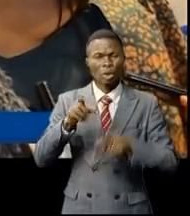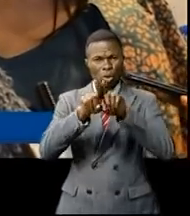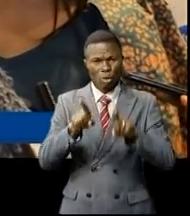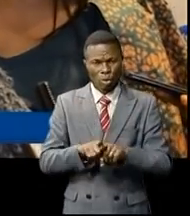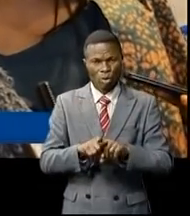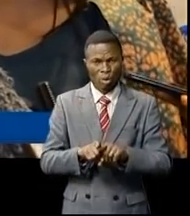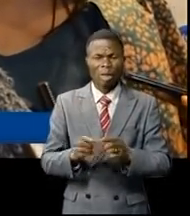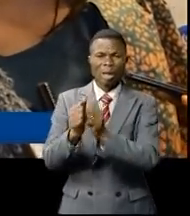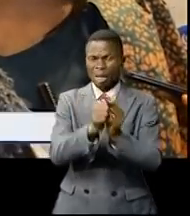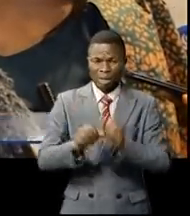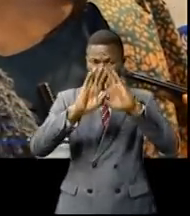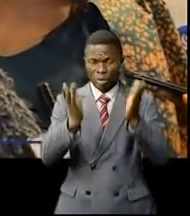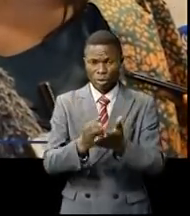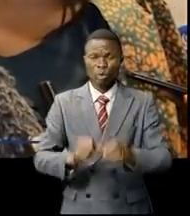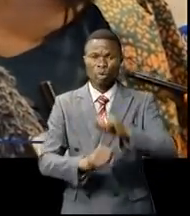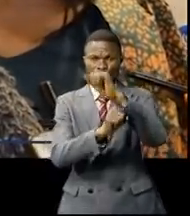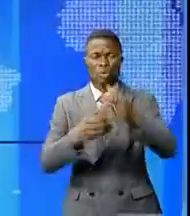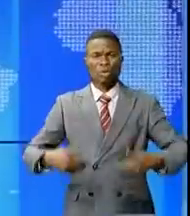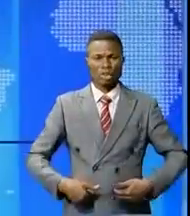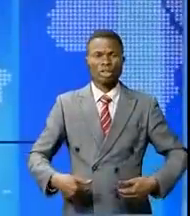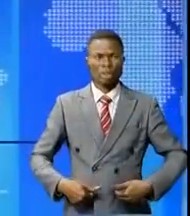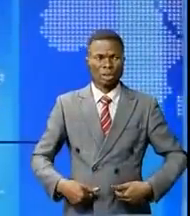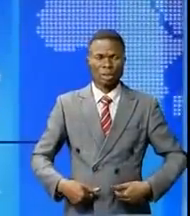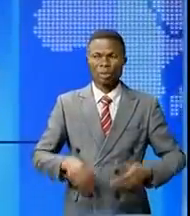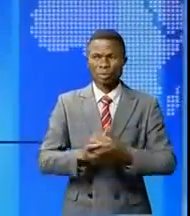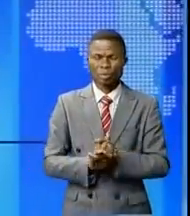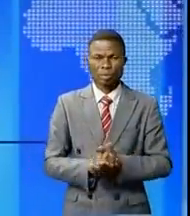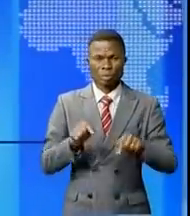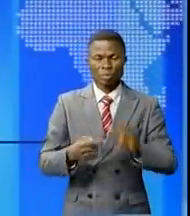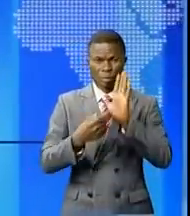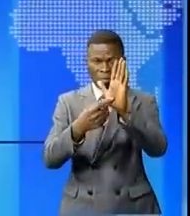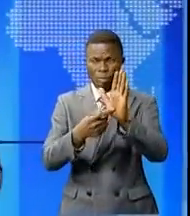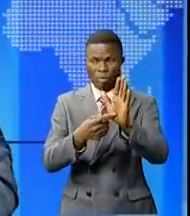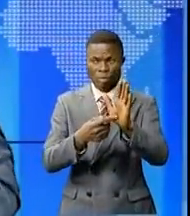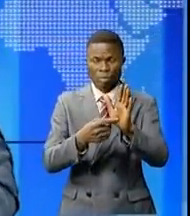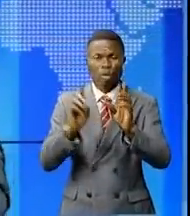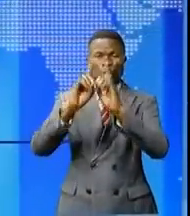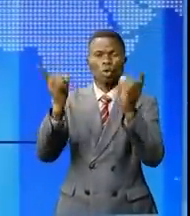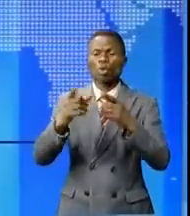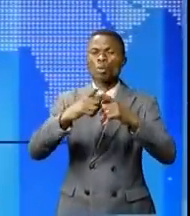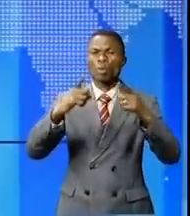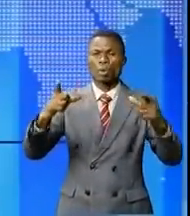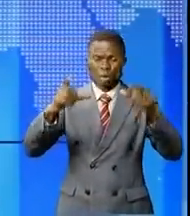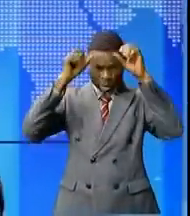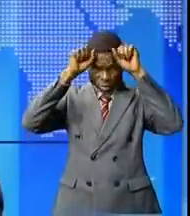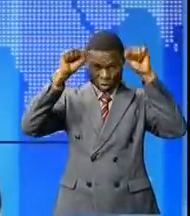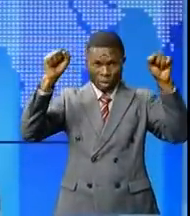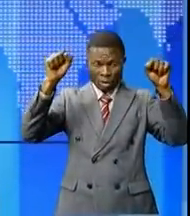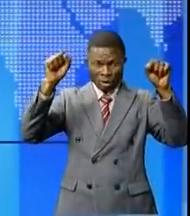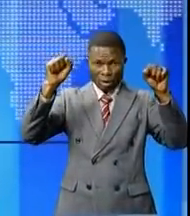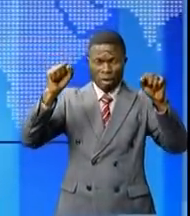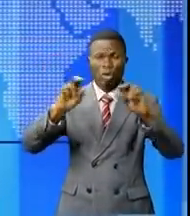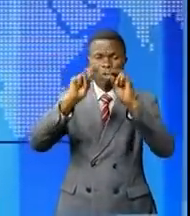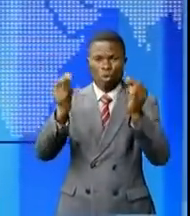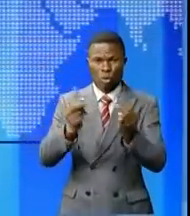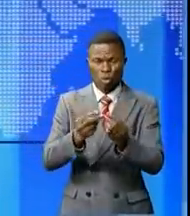ensemble accompagner la jeunesse et suivent en faisant cette forte délégation présidentielle de la task force